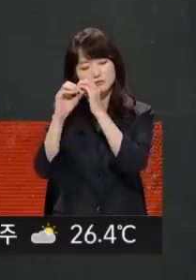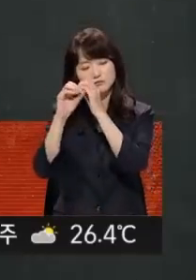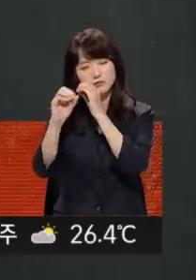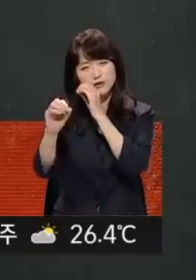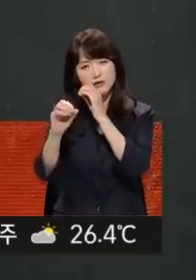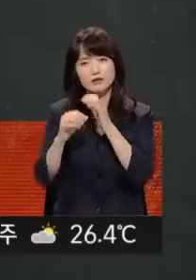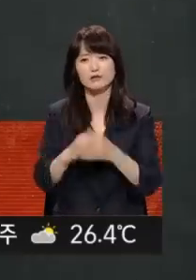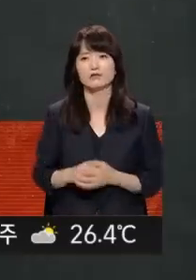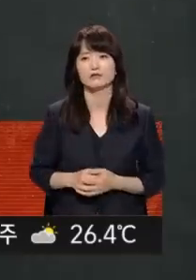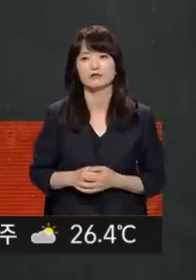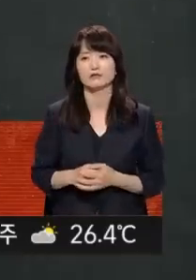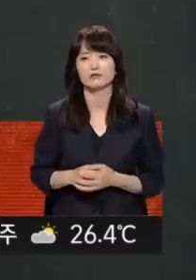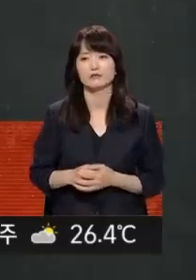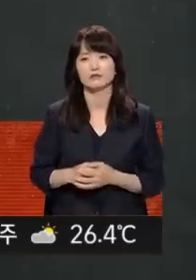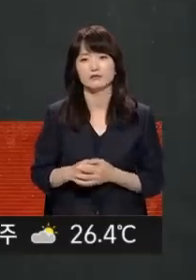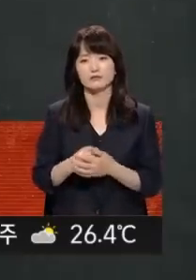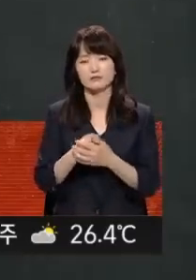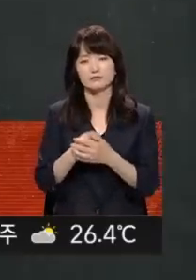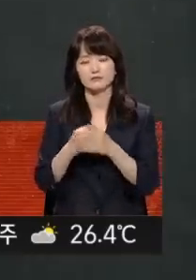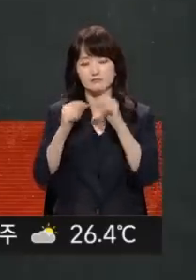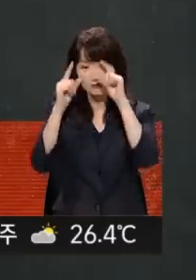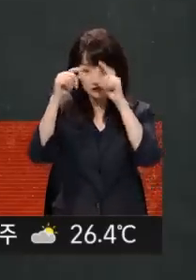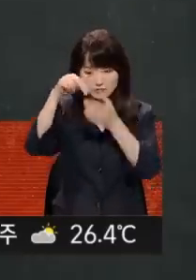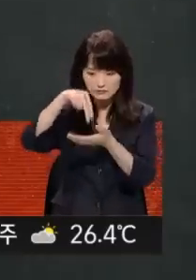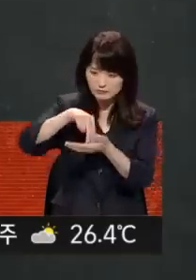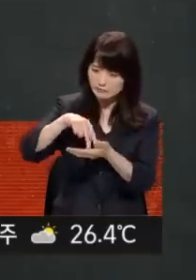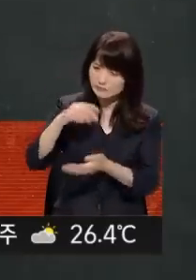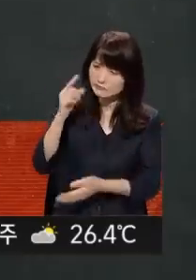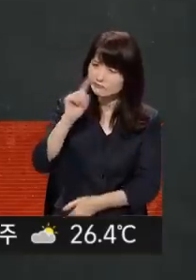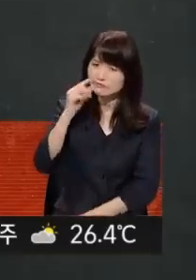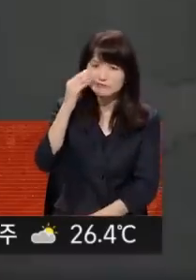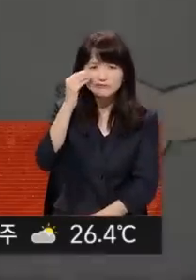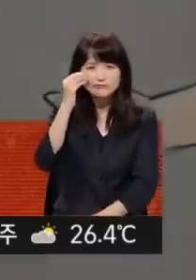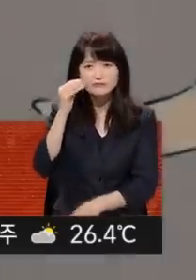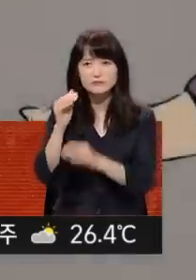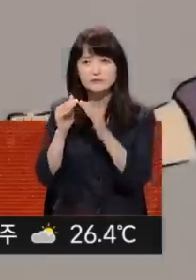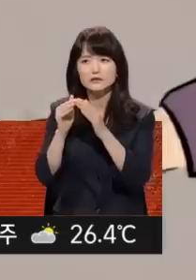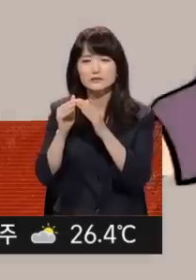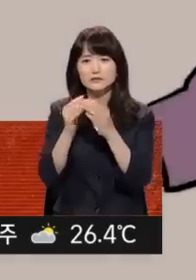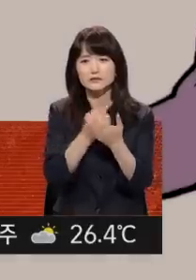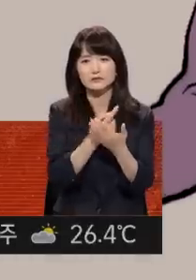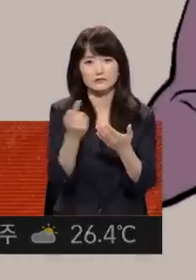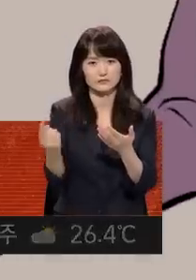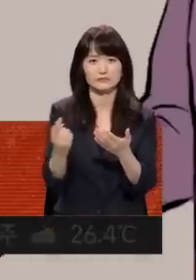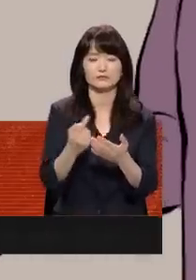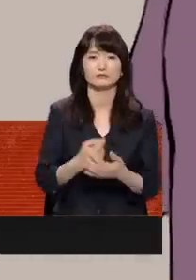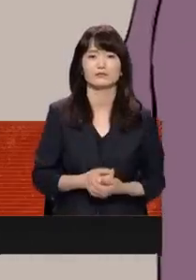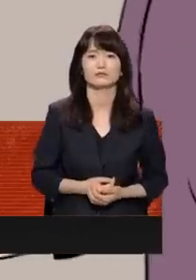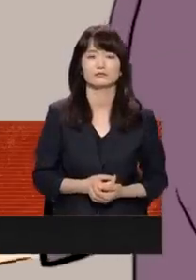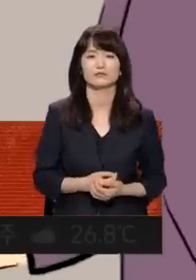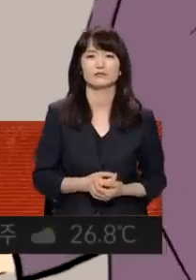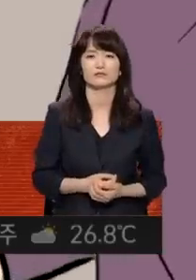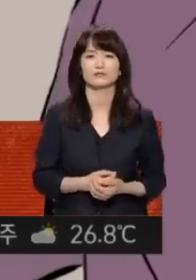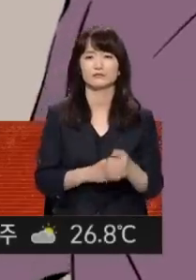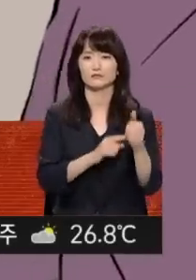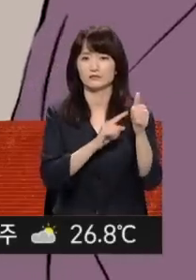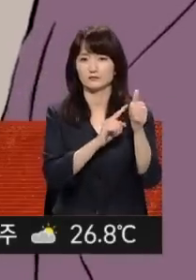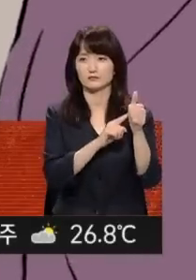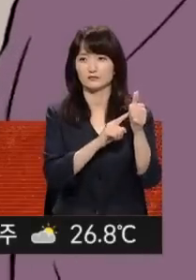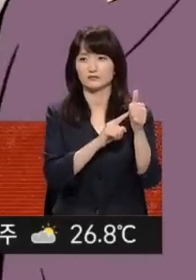잠시 후에 깨고 나서 이게 뭔가 잘못됐다는 생각이 들어서 바로 집에서 나왔다고 하는데 알고 보니까이